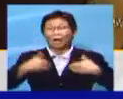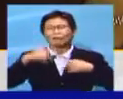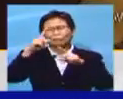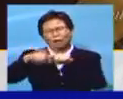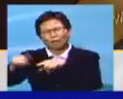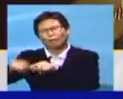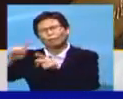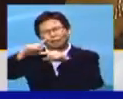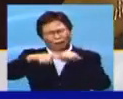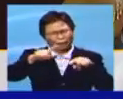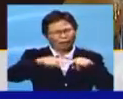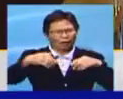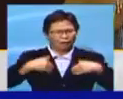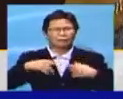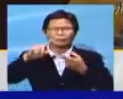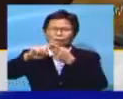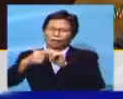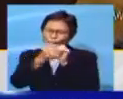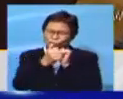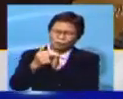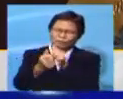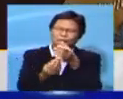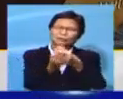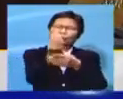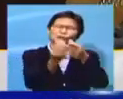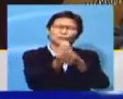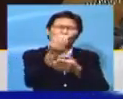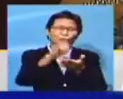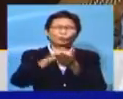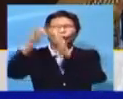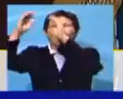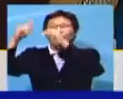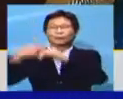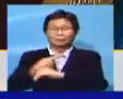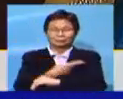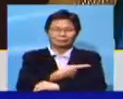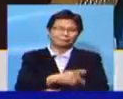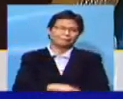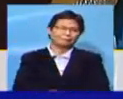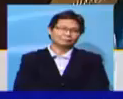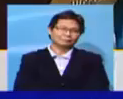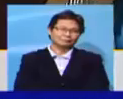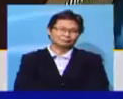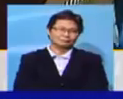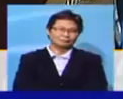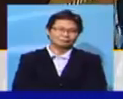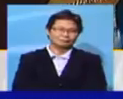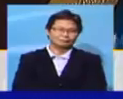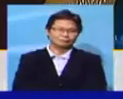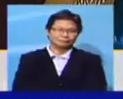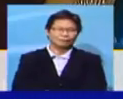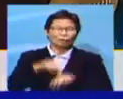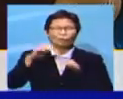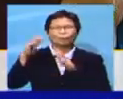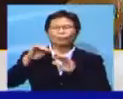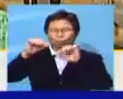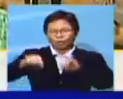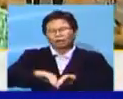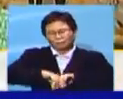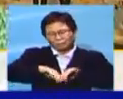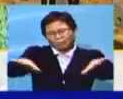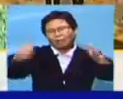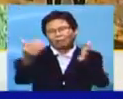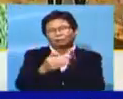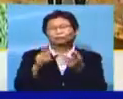rakan-rakan kita dapatin bersama itulah Harapan Kita harap kitakembang lagilahbun kita lagi